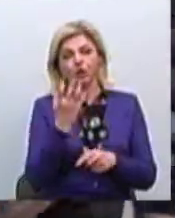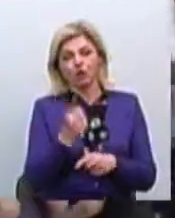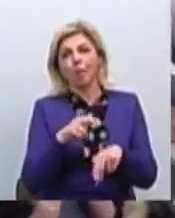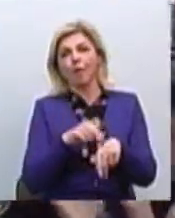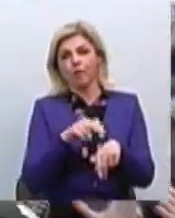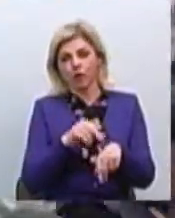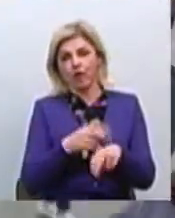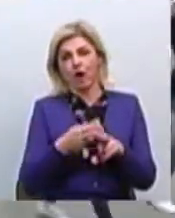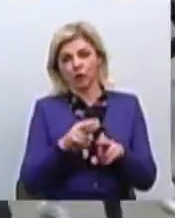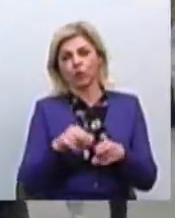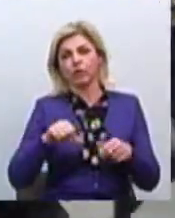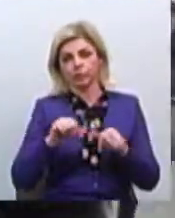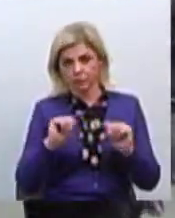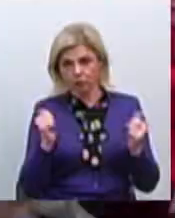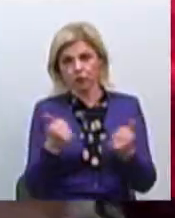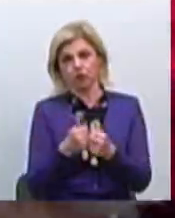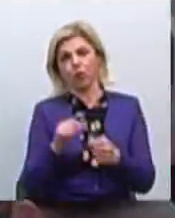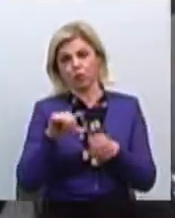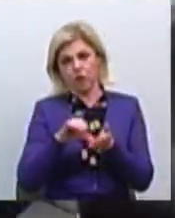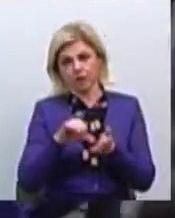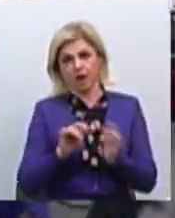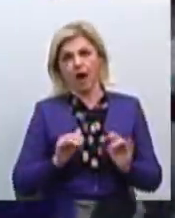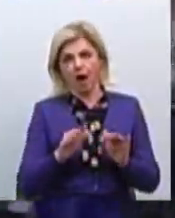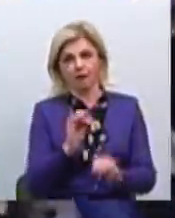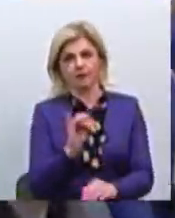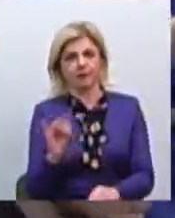які оточили учасників акції.